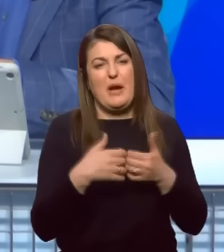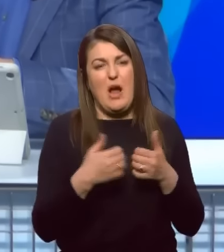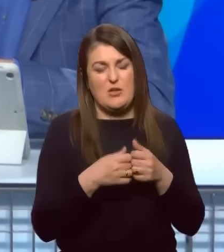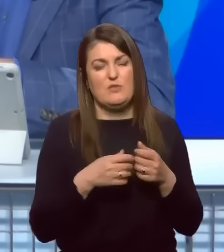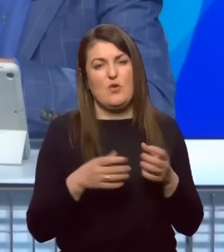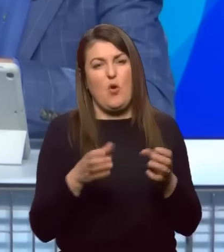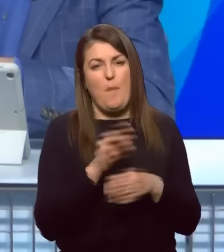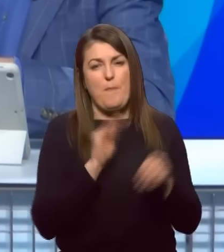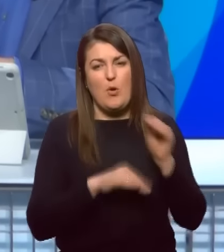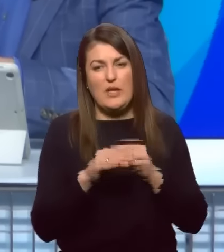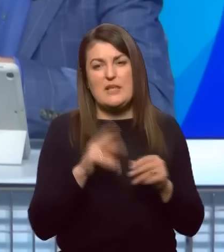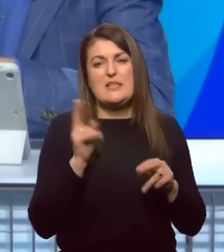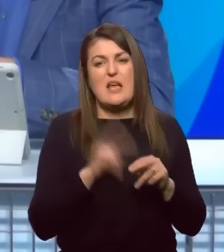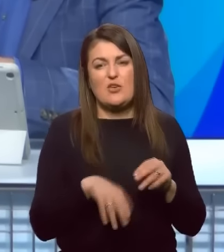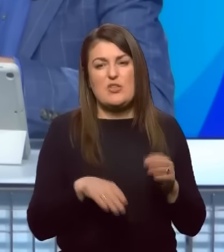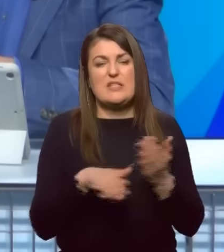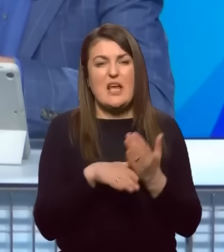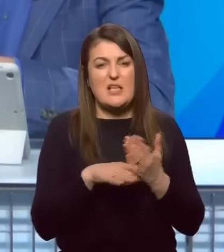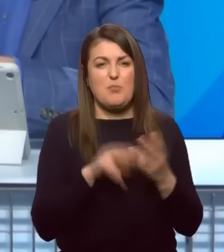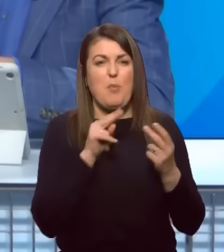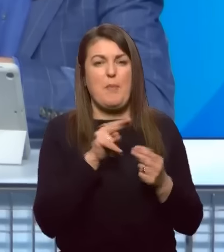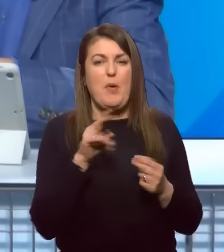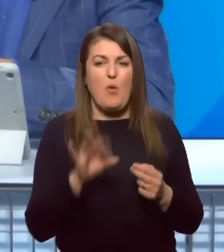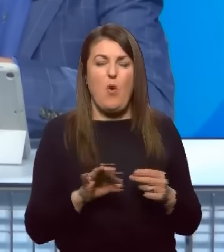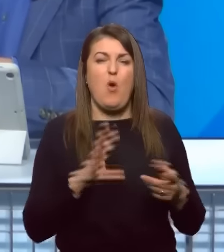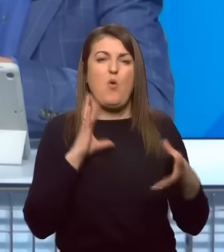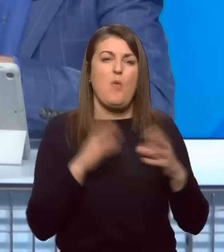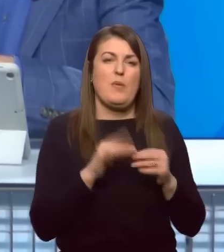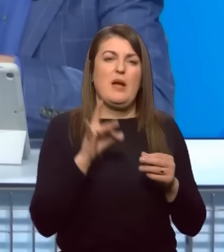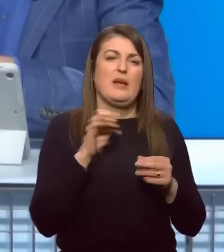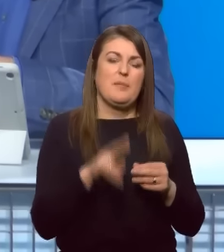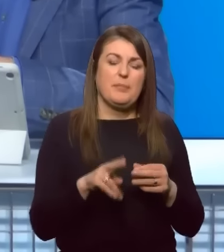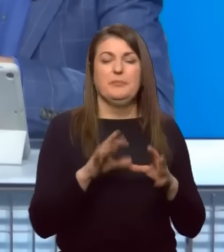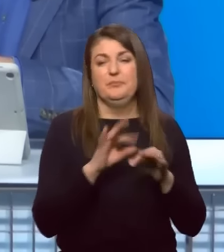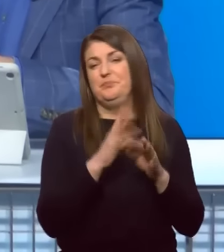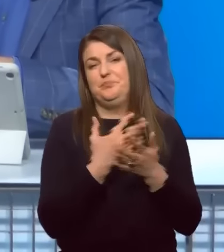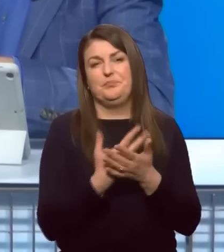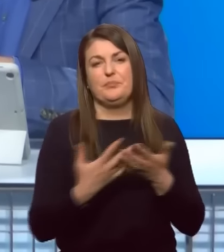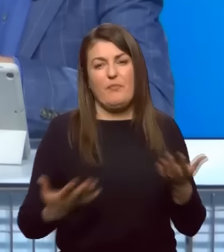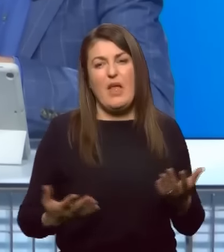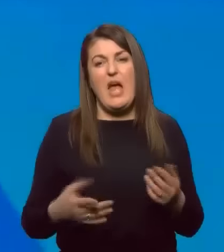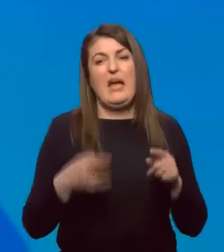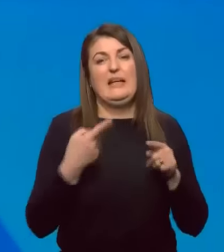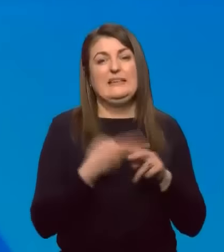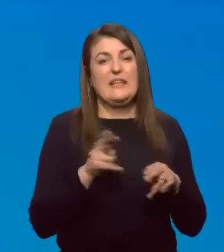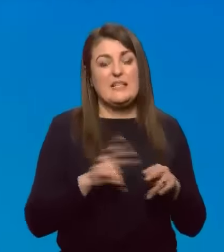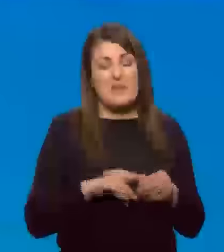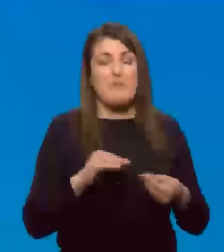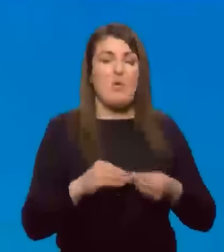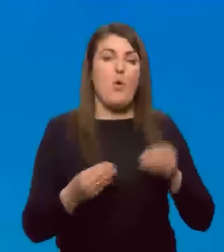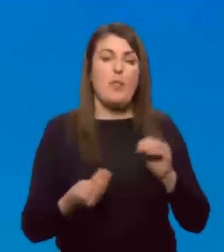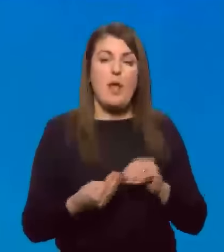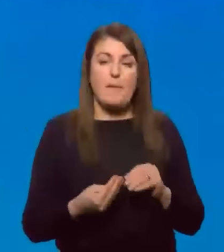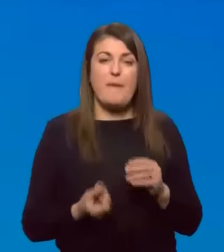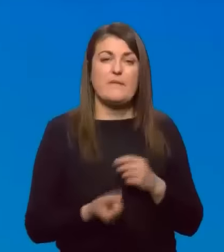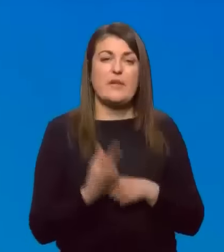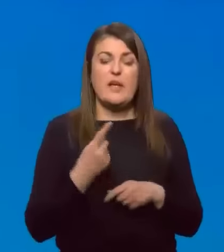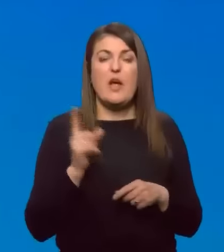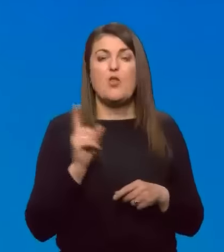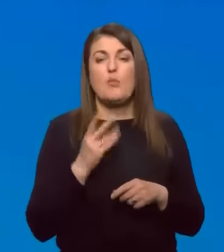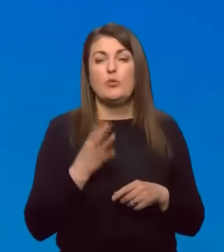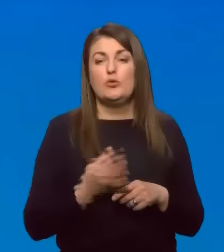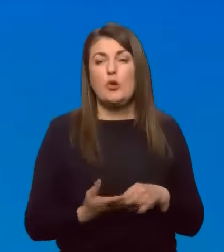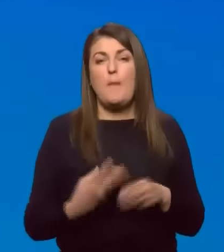механізовані компоненти, закінчуючи засобами протиповітряної оборони, комплексами РЕП і так далі, і таке інше. І от з цим проблематика виникає, тому